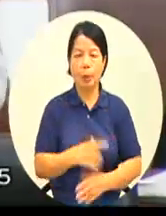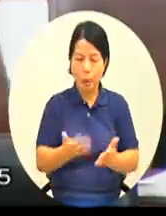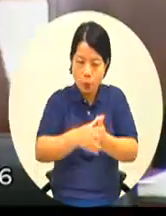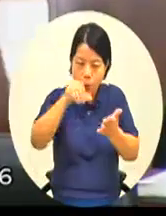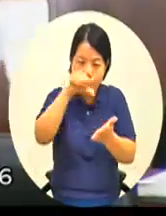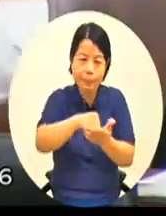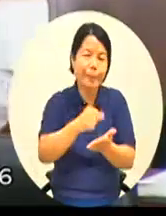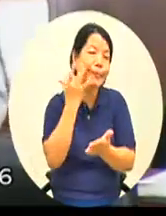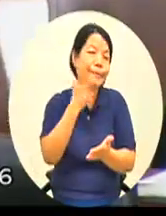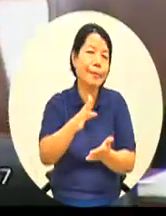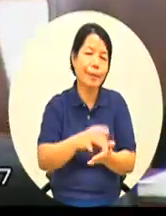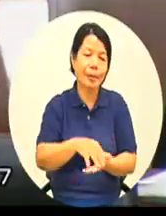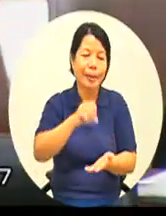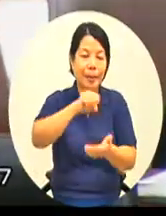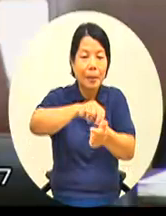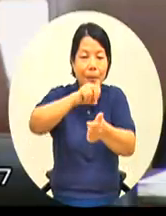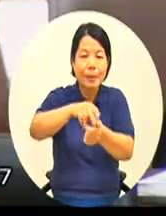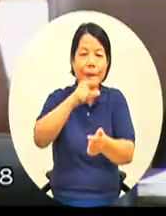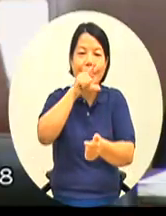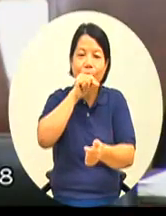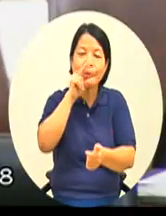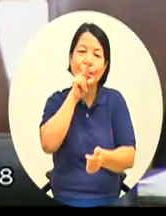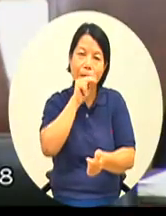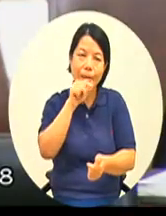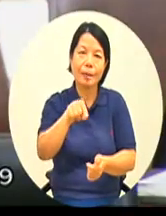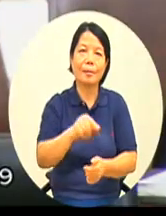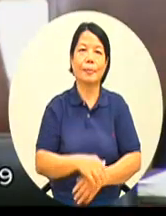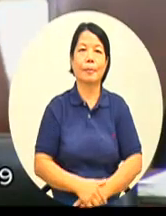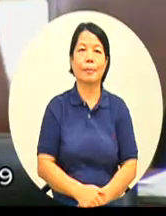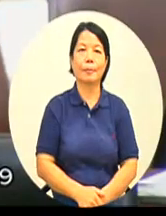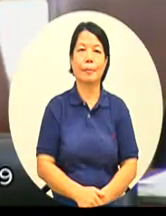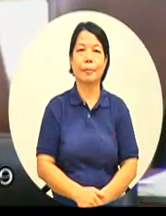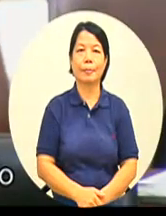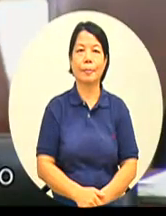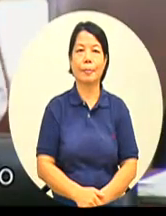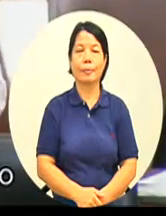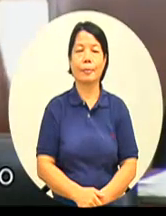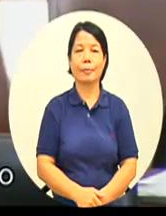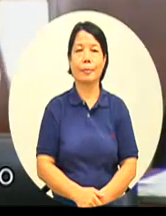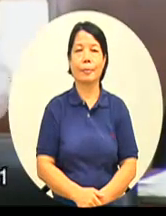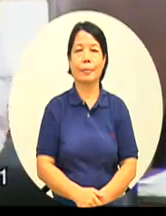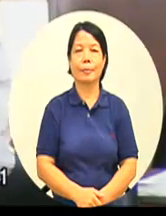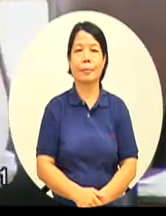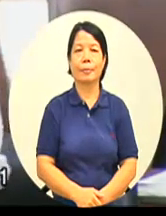菜前面养东西养些